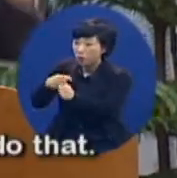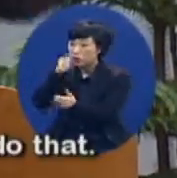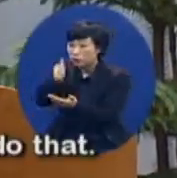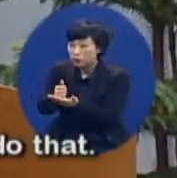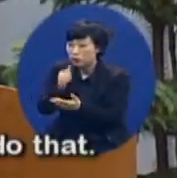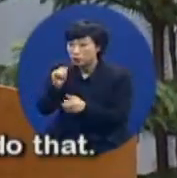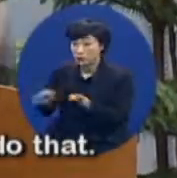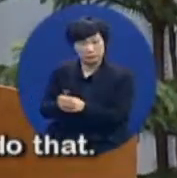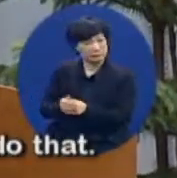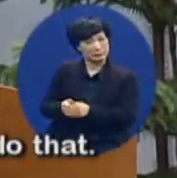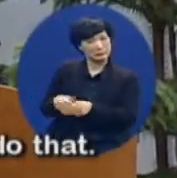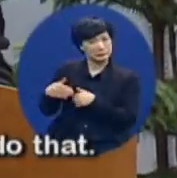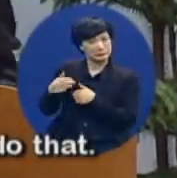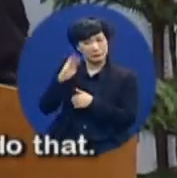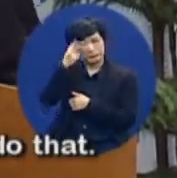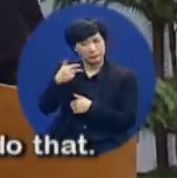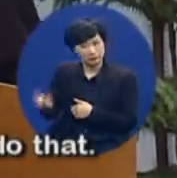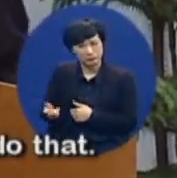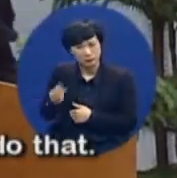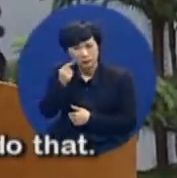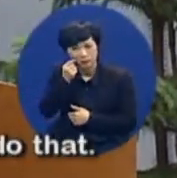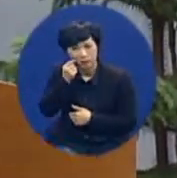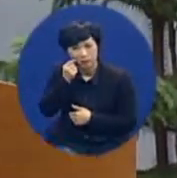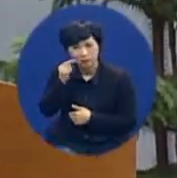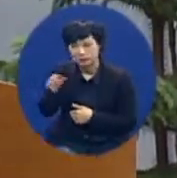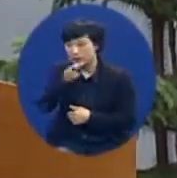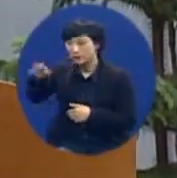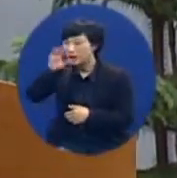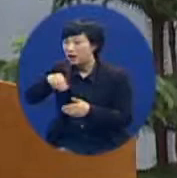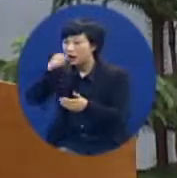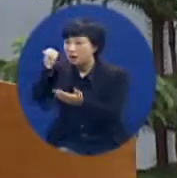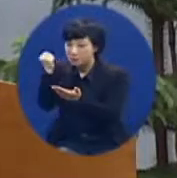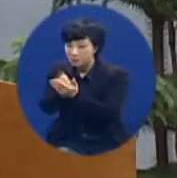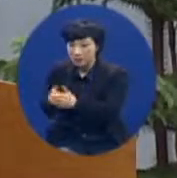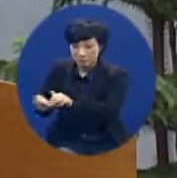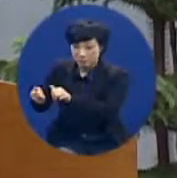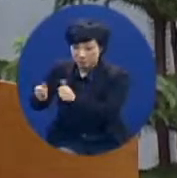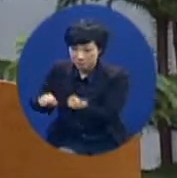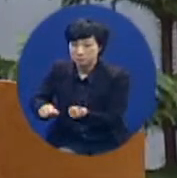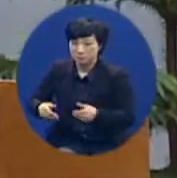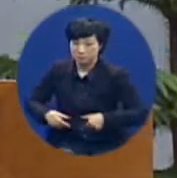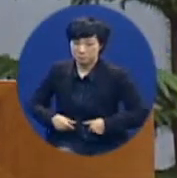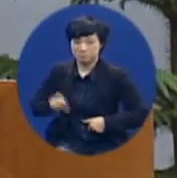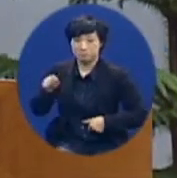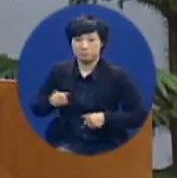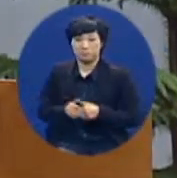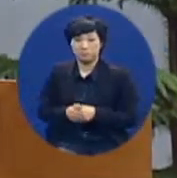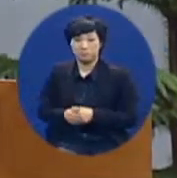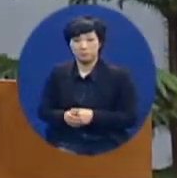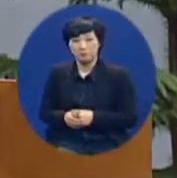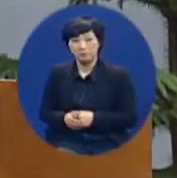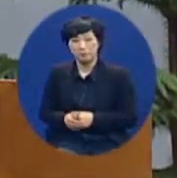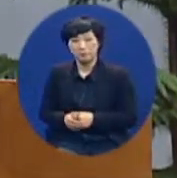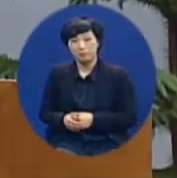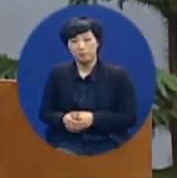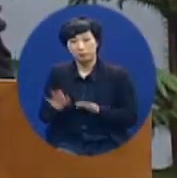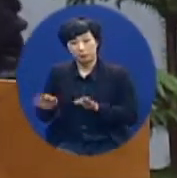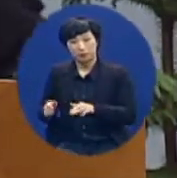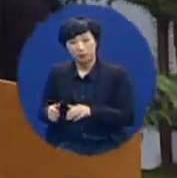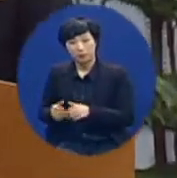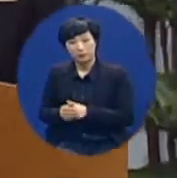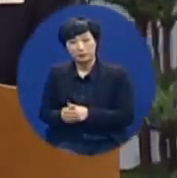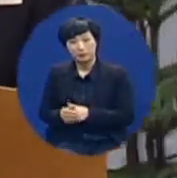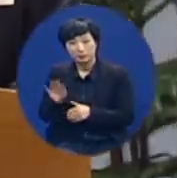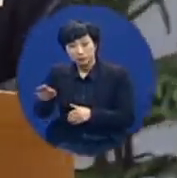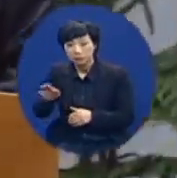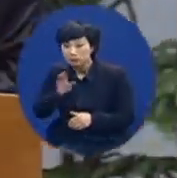십자가에 못 박아 죽여야 된다 예 이렇게 죽음을 만들어 가시는데